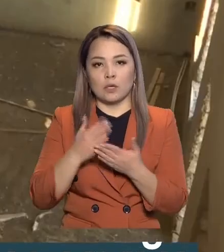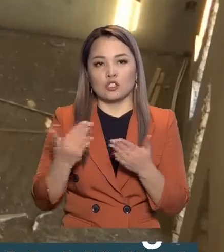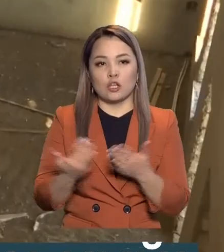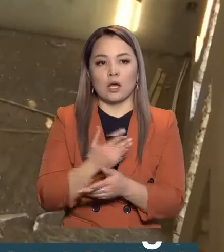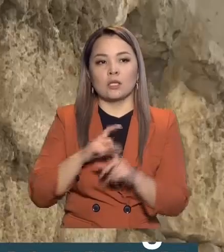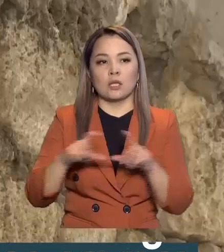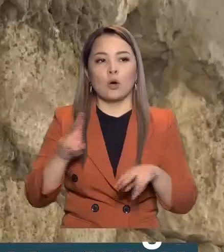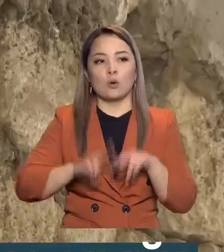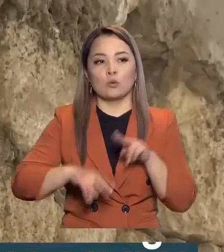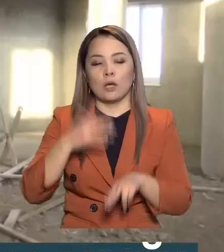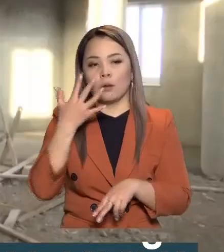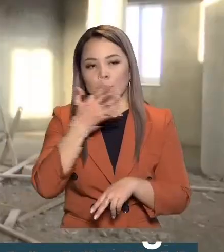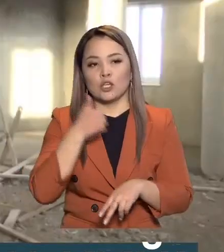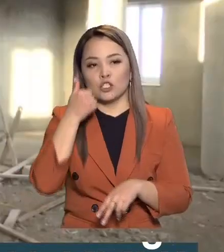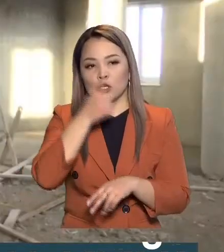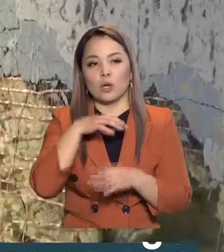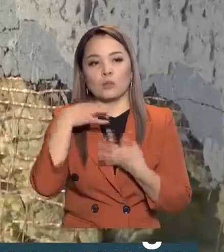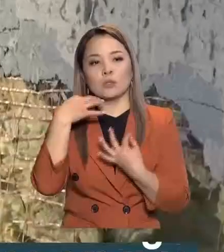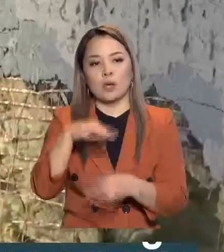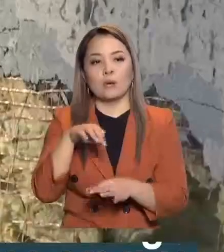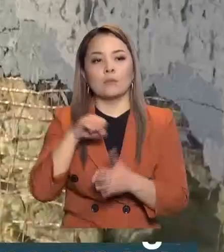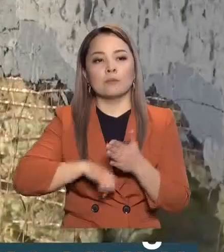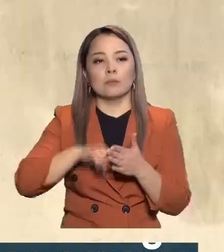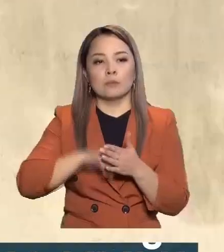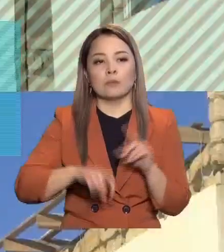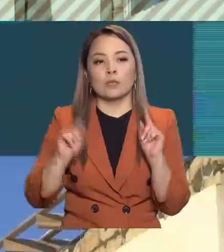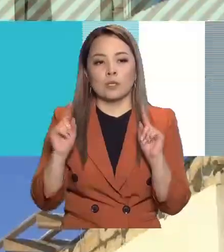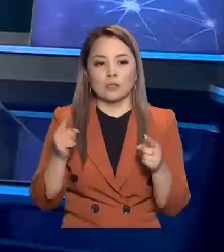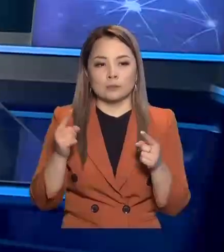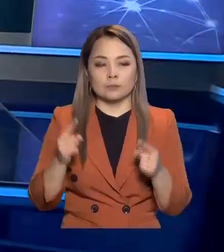нысанның құрылысы 5 жылдай тоқтап тұр. Неліктен?